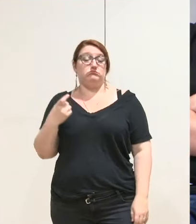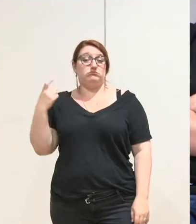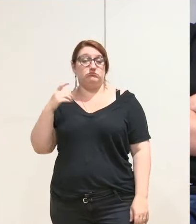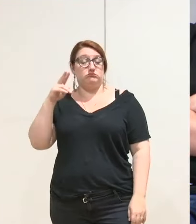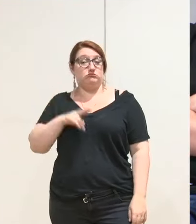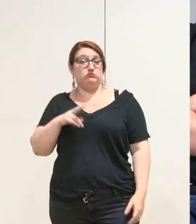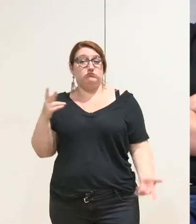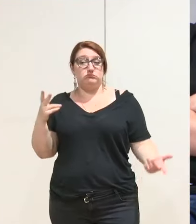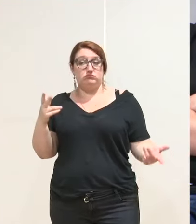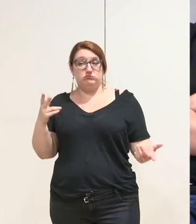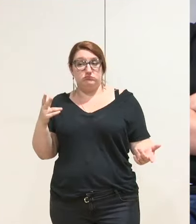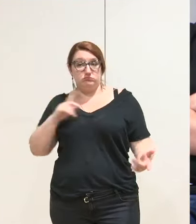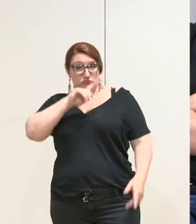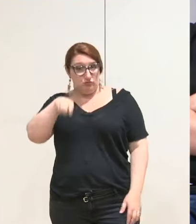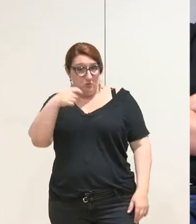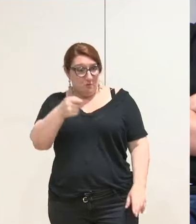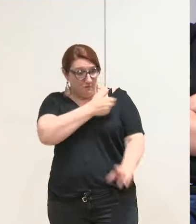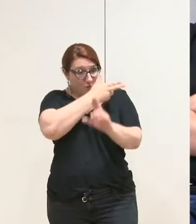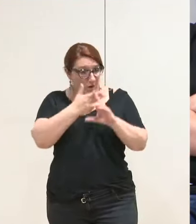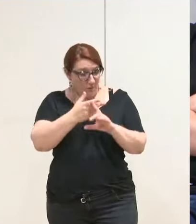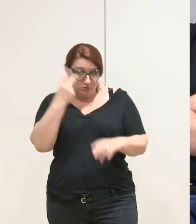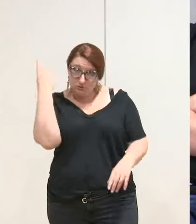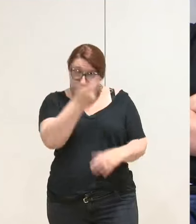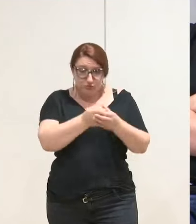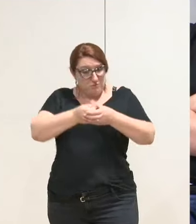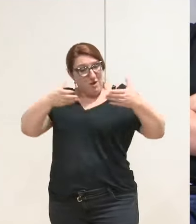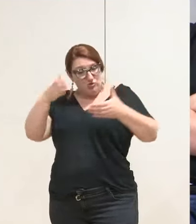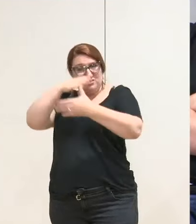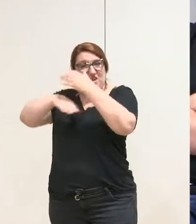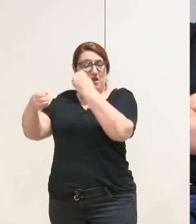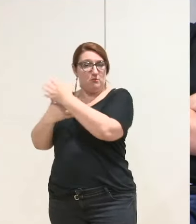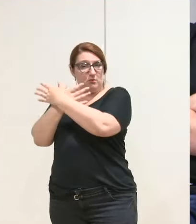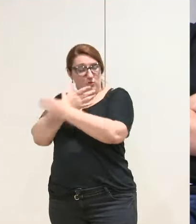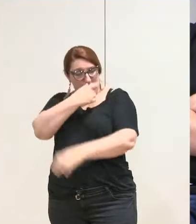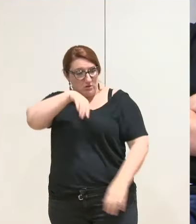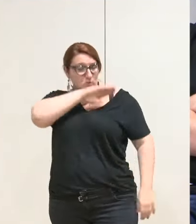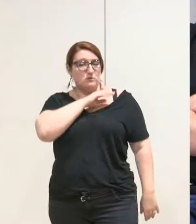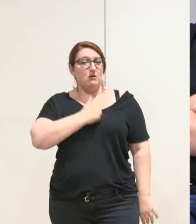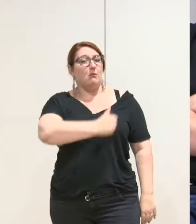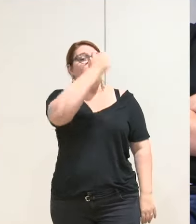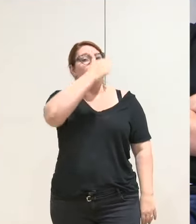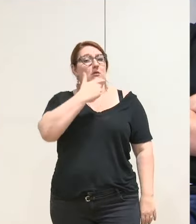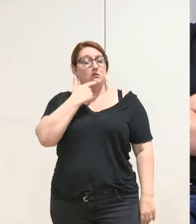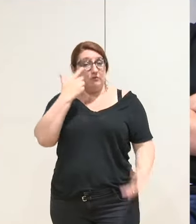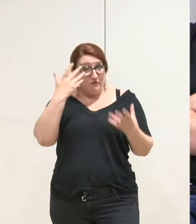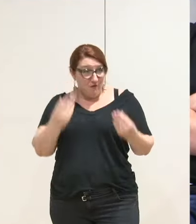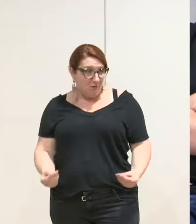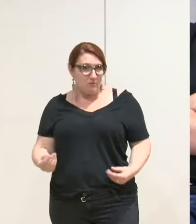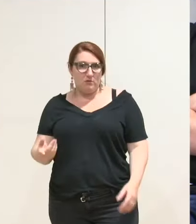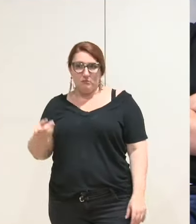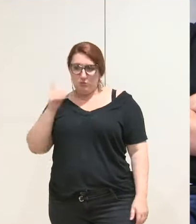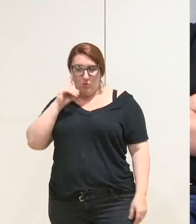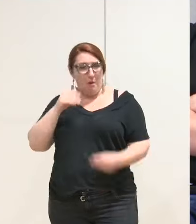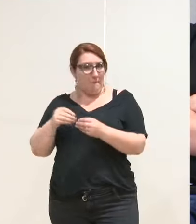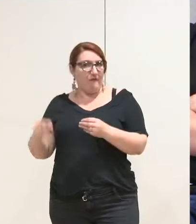la réponse vous appartenait à au niveau de votre majorité métropolitaine vous arrivez avec une faiblesse supplémentaire en n'ayant pas fait cela en